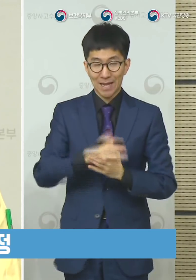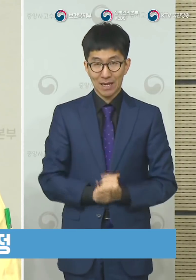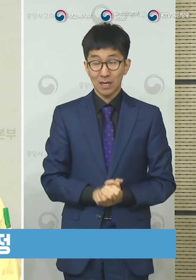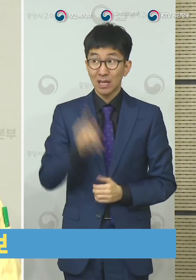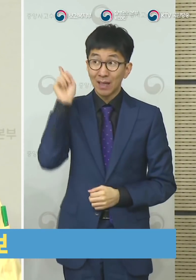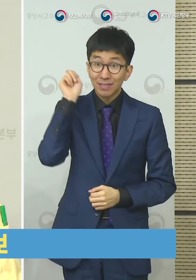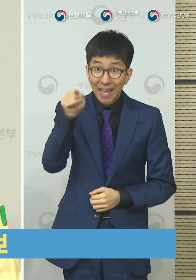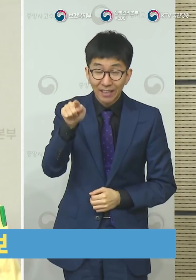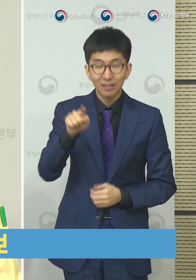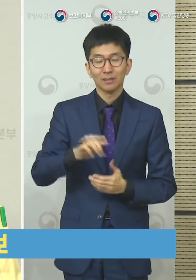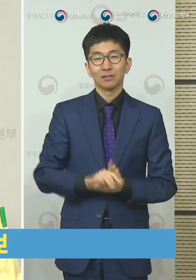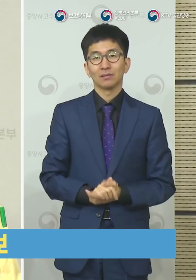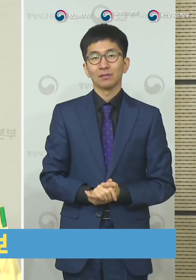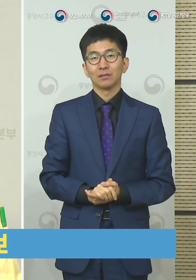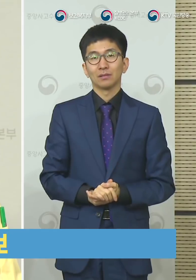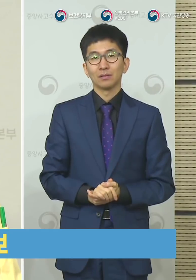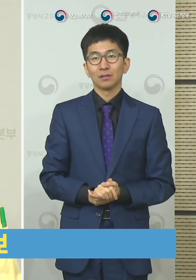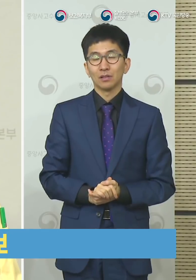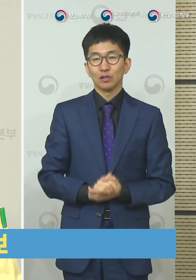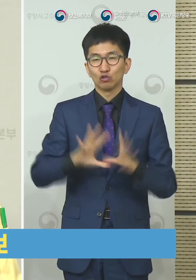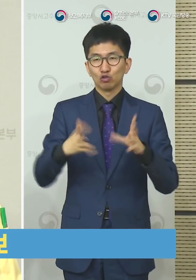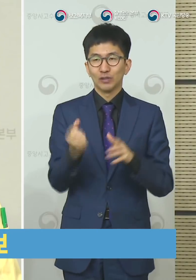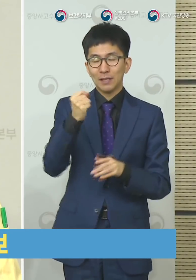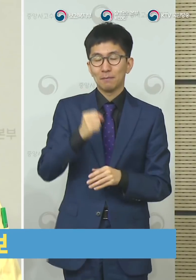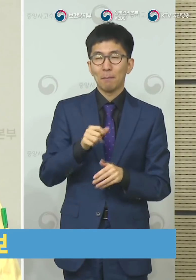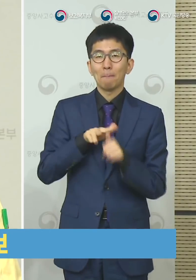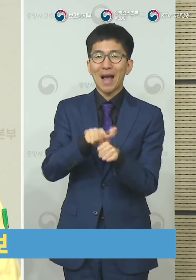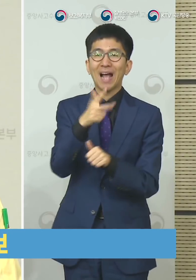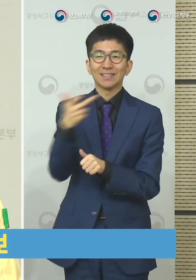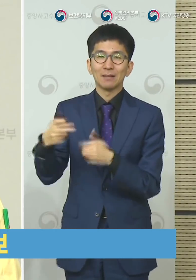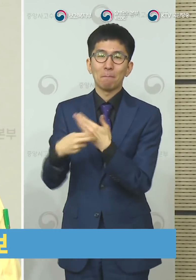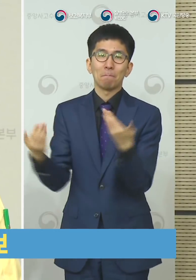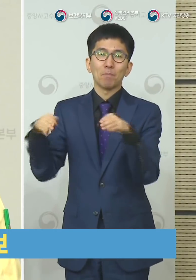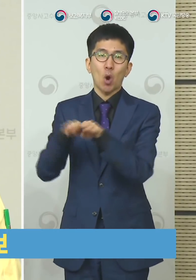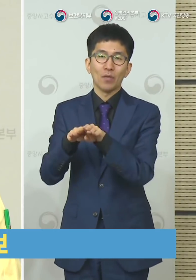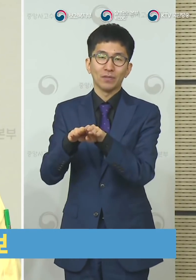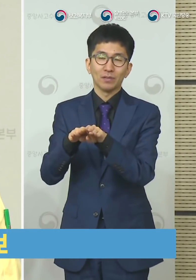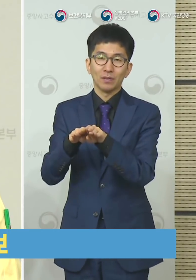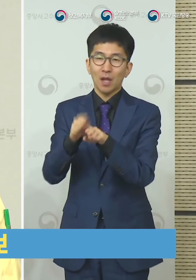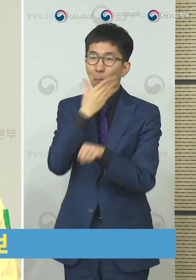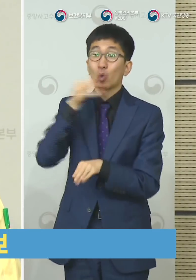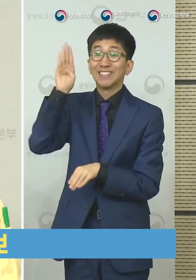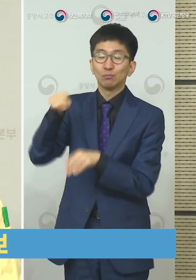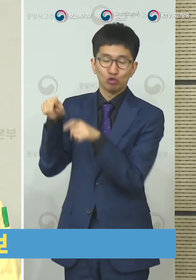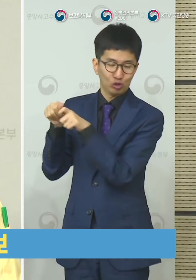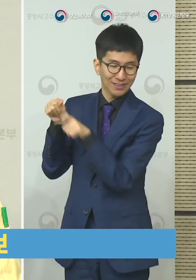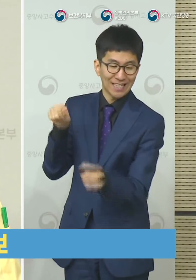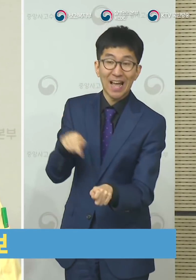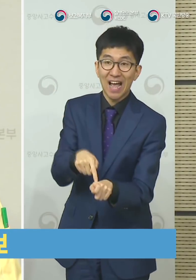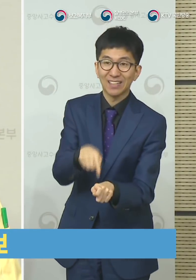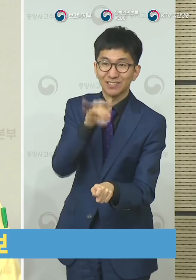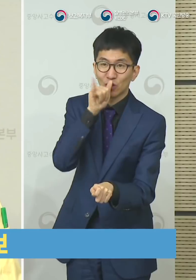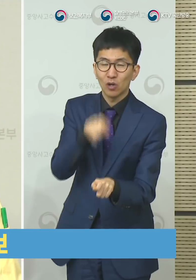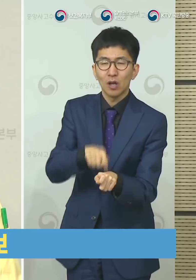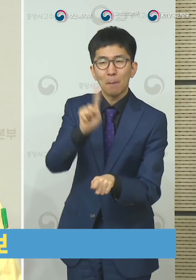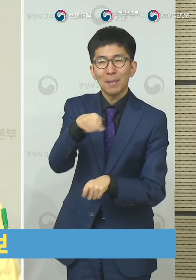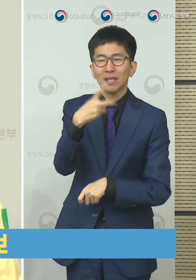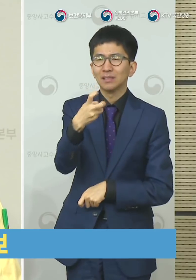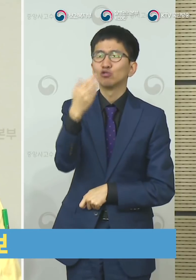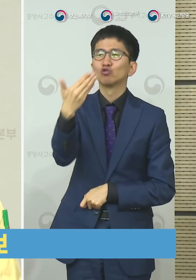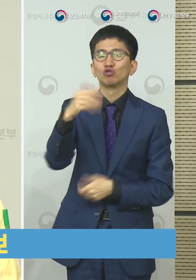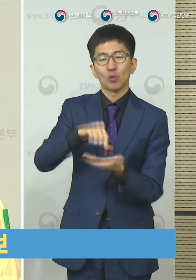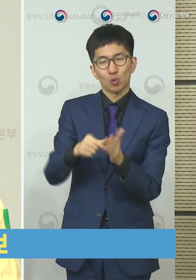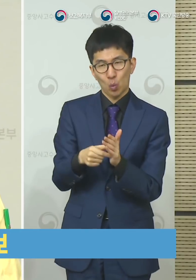내일 되면 국립마산병원 그 보건복지부 산하의 마산병원에서도 약 한